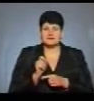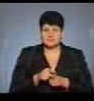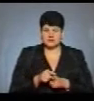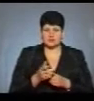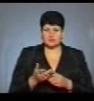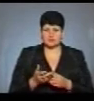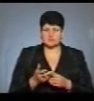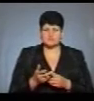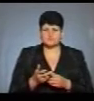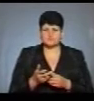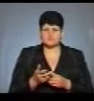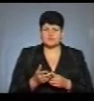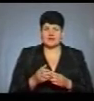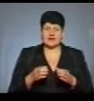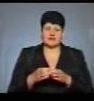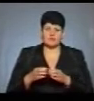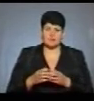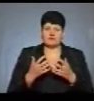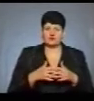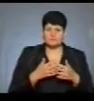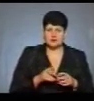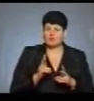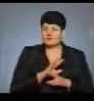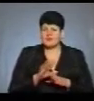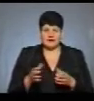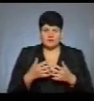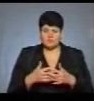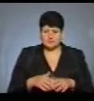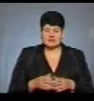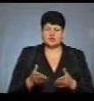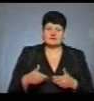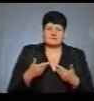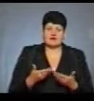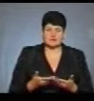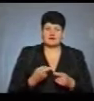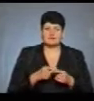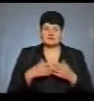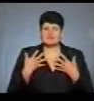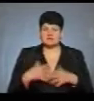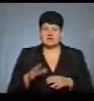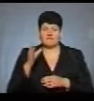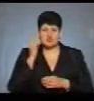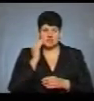перепризначаються одним категоріям автоматично, другим не автоматично із зверненням, але це вже вважається